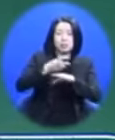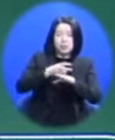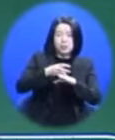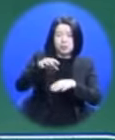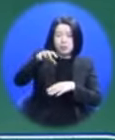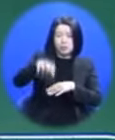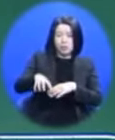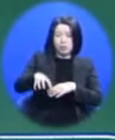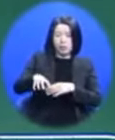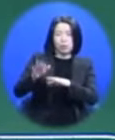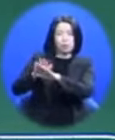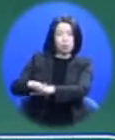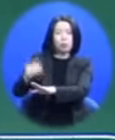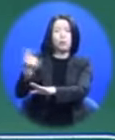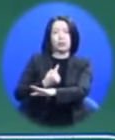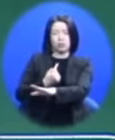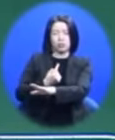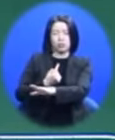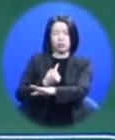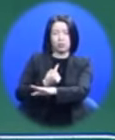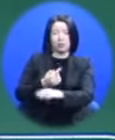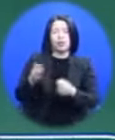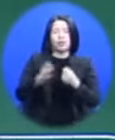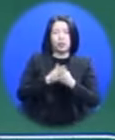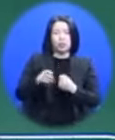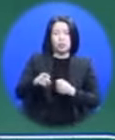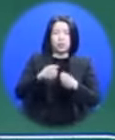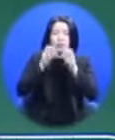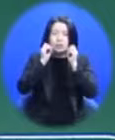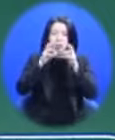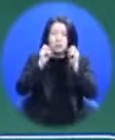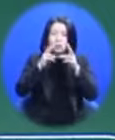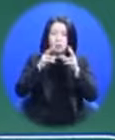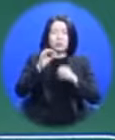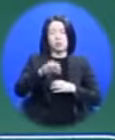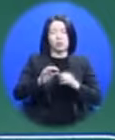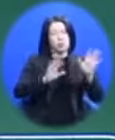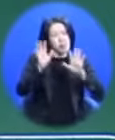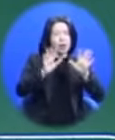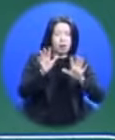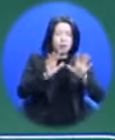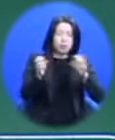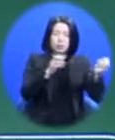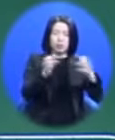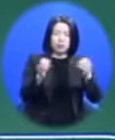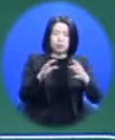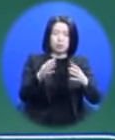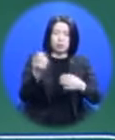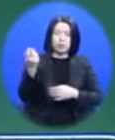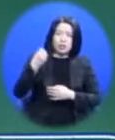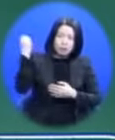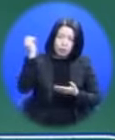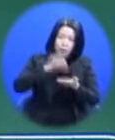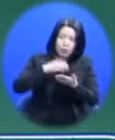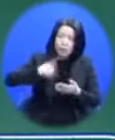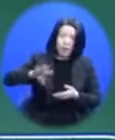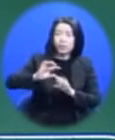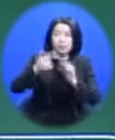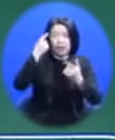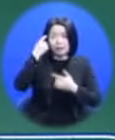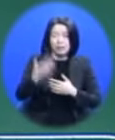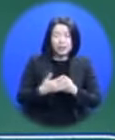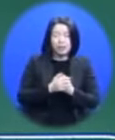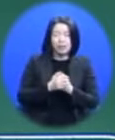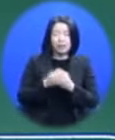온 것을 알게 됐습니다. 그래서 그 선교사님 현진 자매하고 손짓발짓하면서 돌아가야 되지 않겠냐고 그렇게